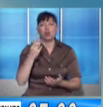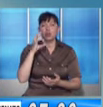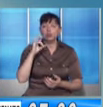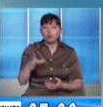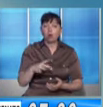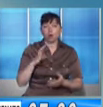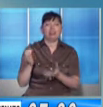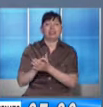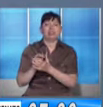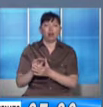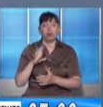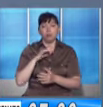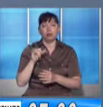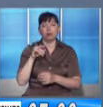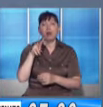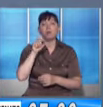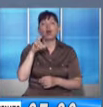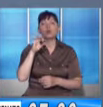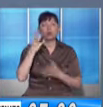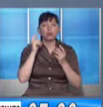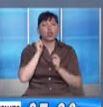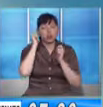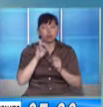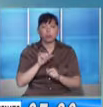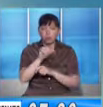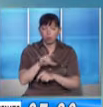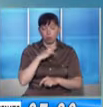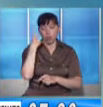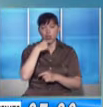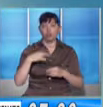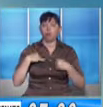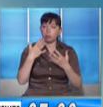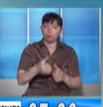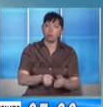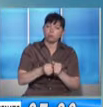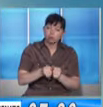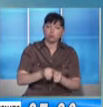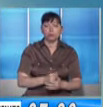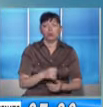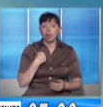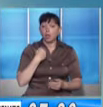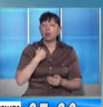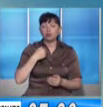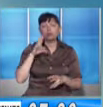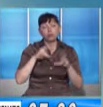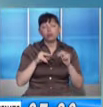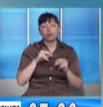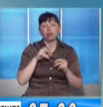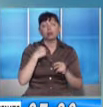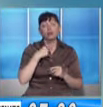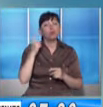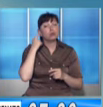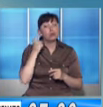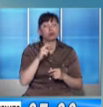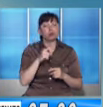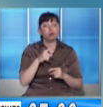în 2011 la ziua lui de naștere Plahotniuc, l-a felicitat personal, călduros. Aș vrea să știu dacă considerați că această expresie